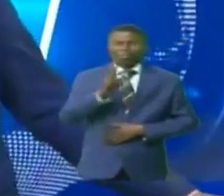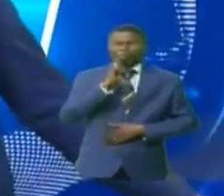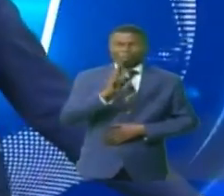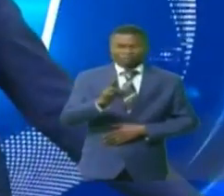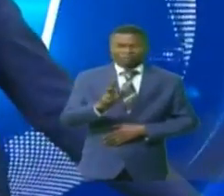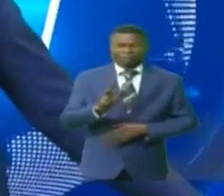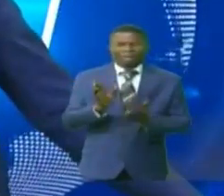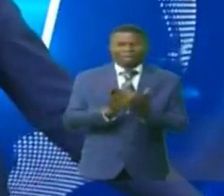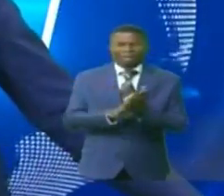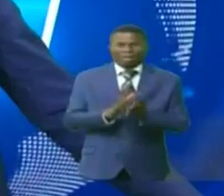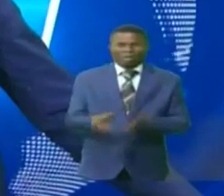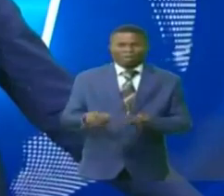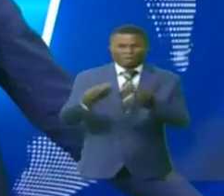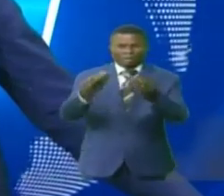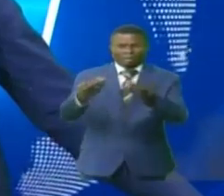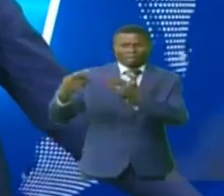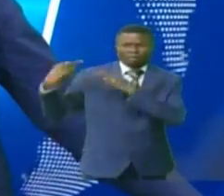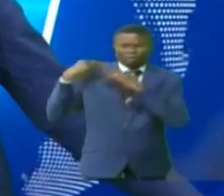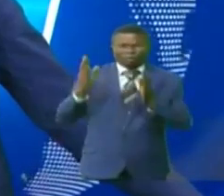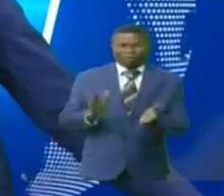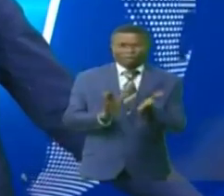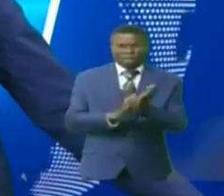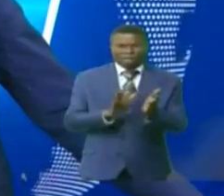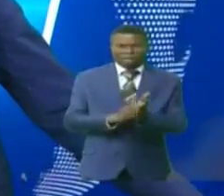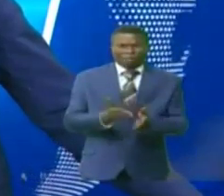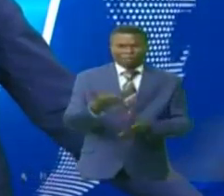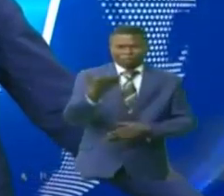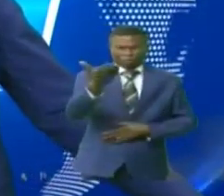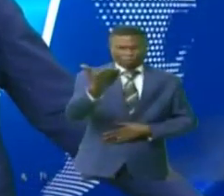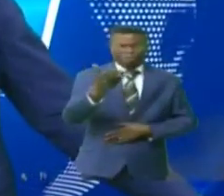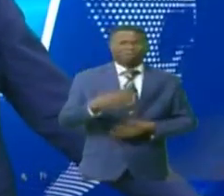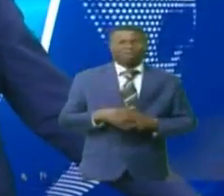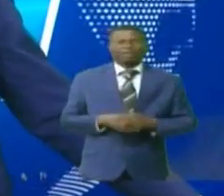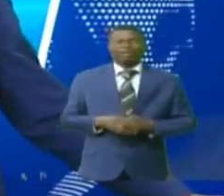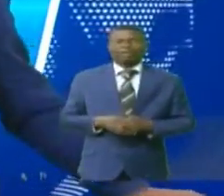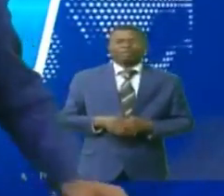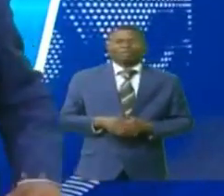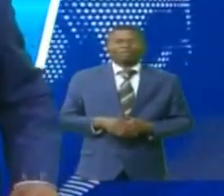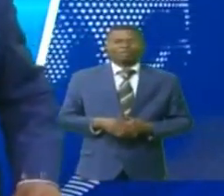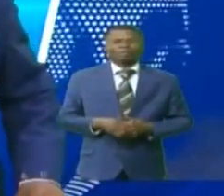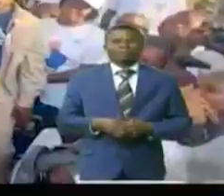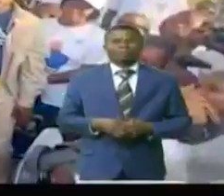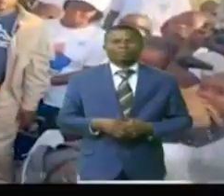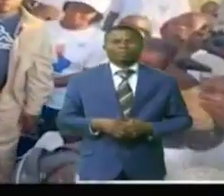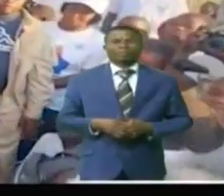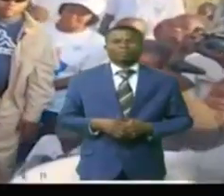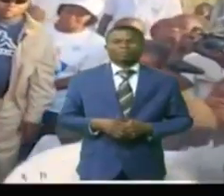officiellement remise à ses responsables par le chef de l'État, Guilain Kabalondi, pour le reportage.